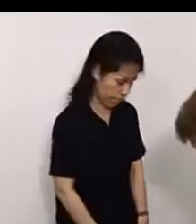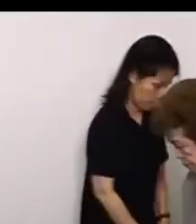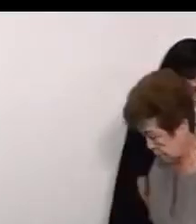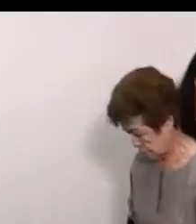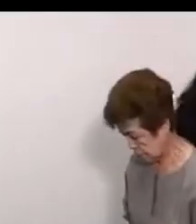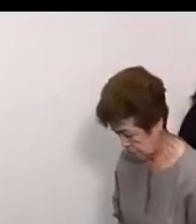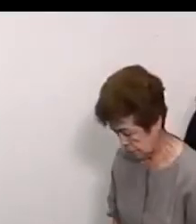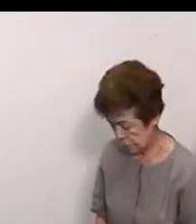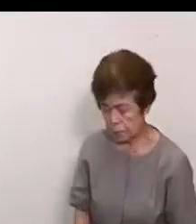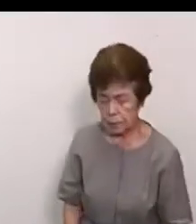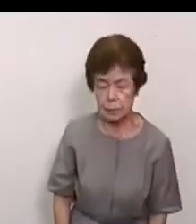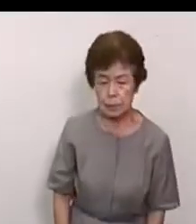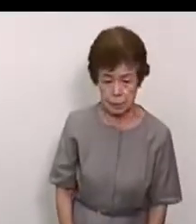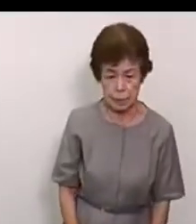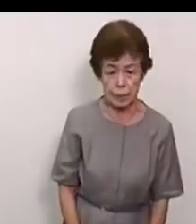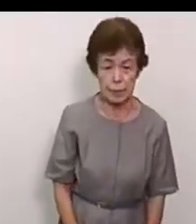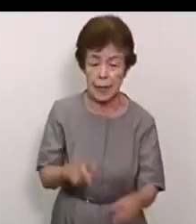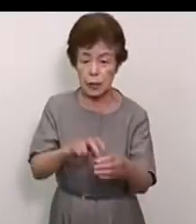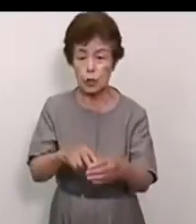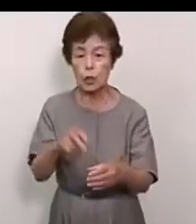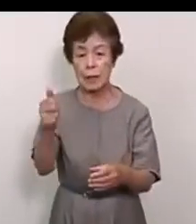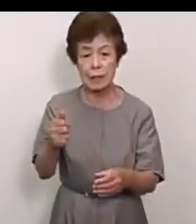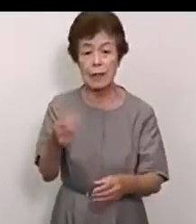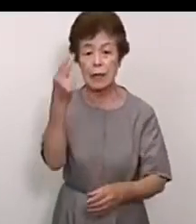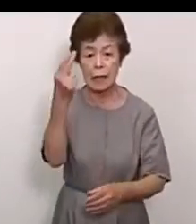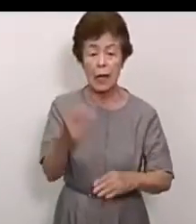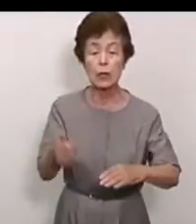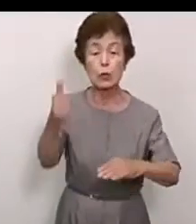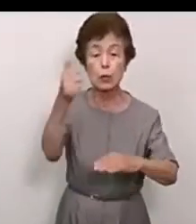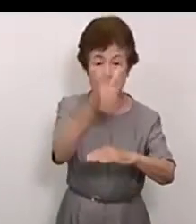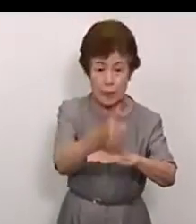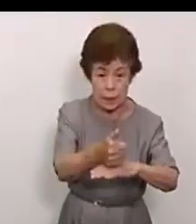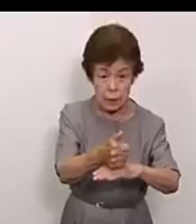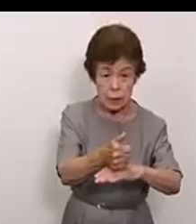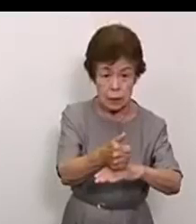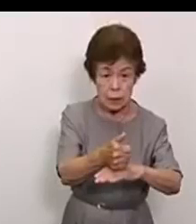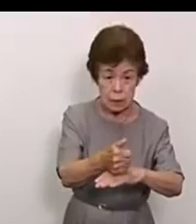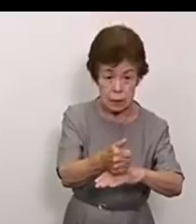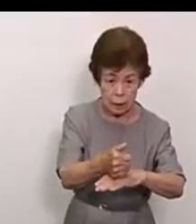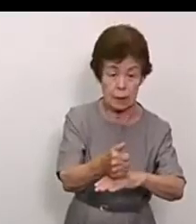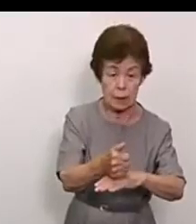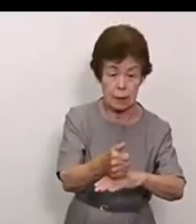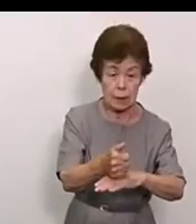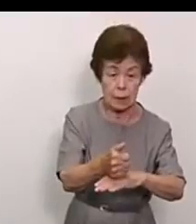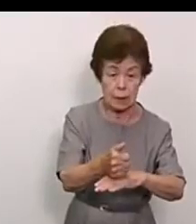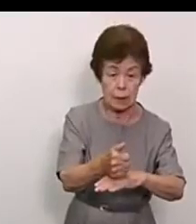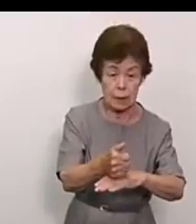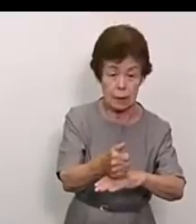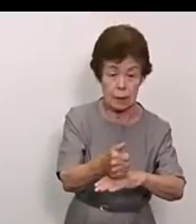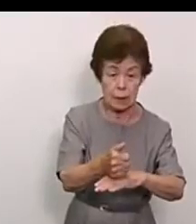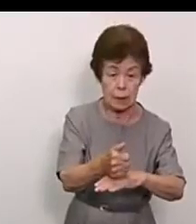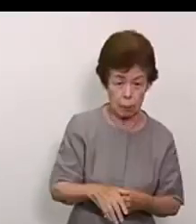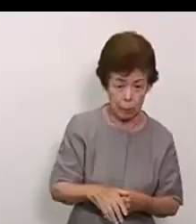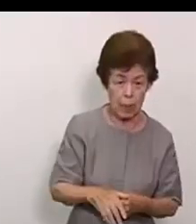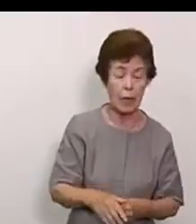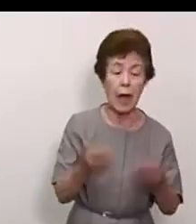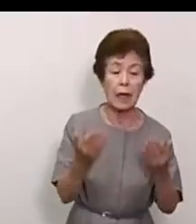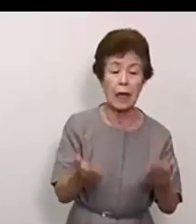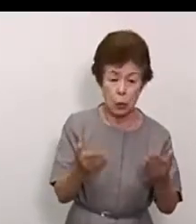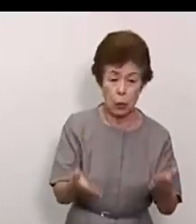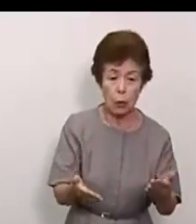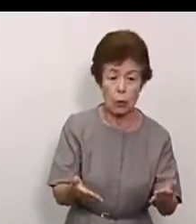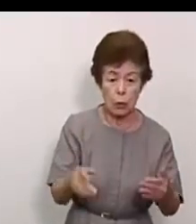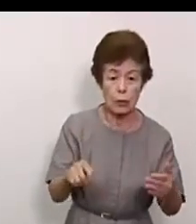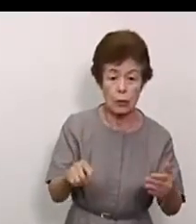られたらですね、その教育においても、まあ、先ほどお話があったような、まあ、学校自治に子どもが参加するですとか、まあ、それから少人